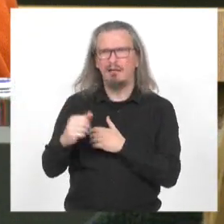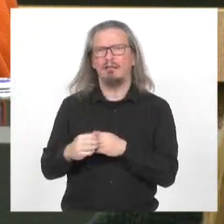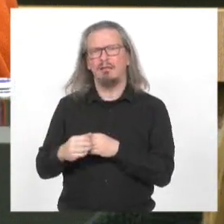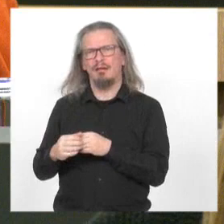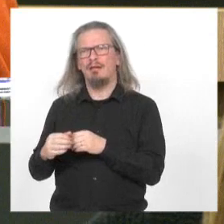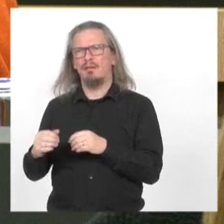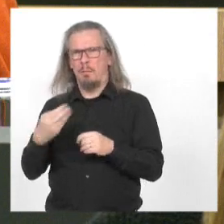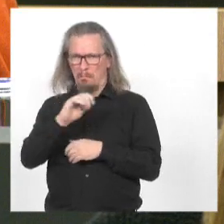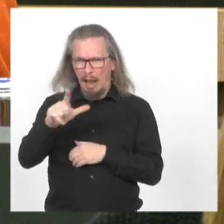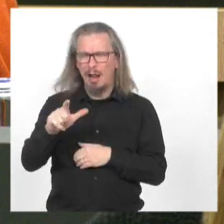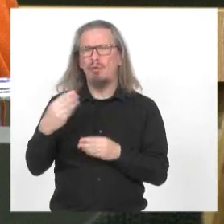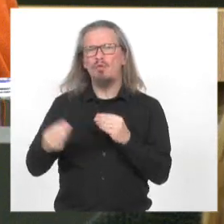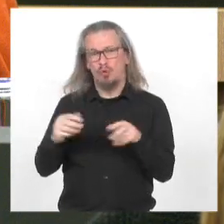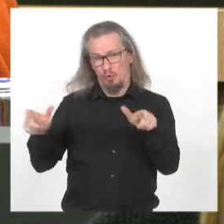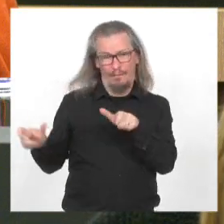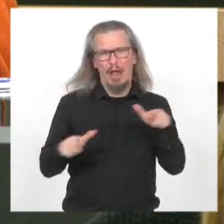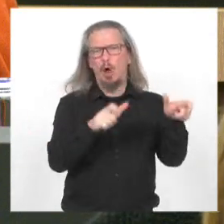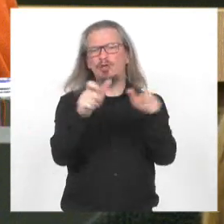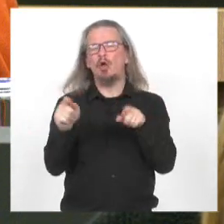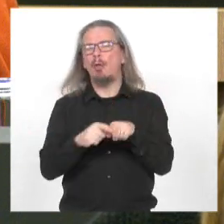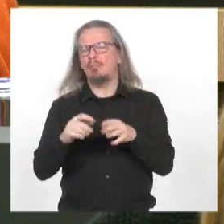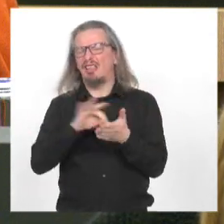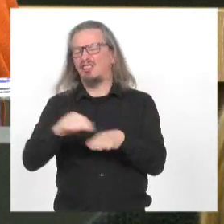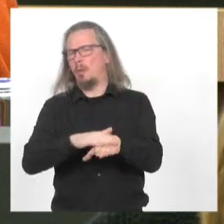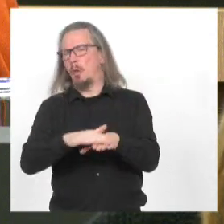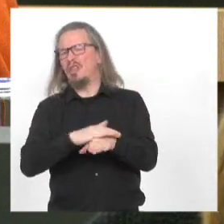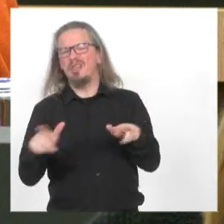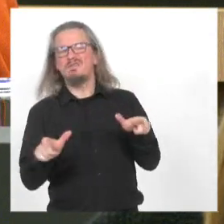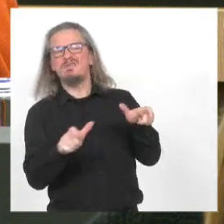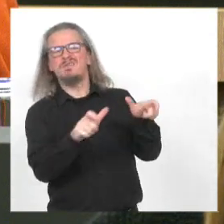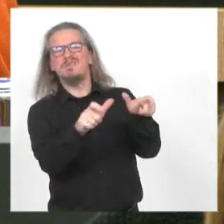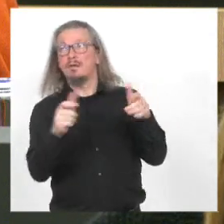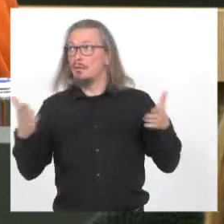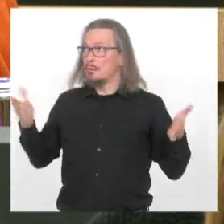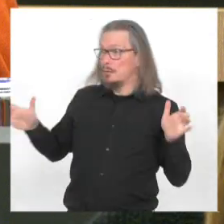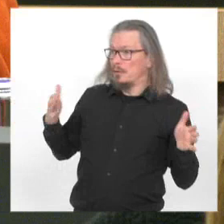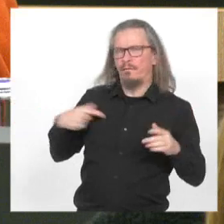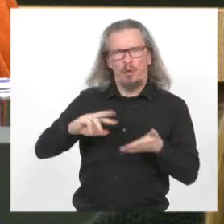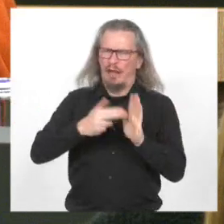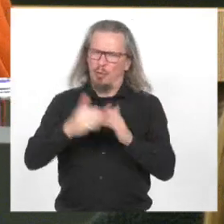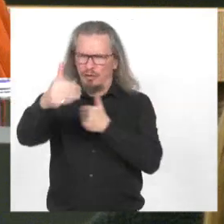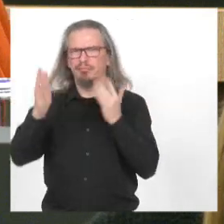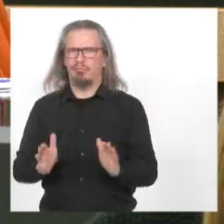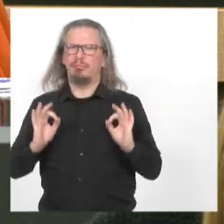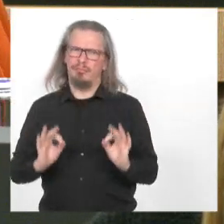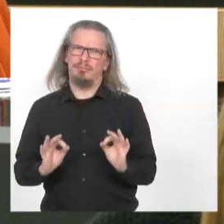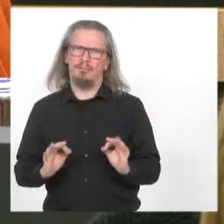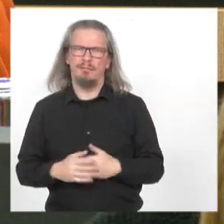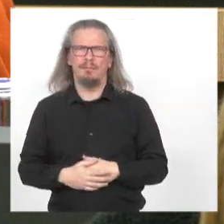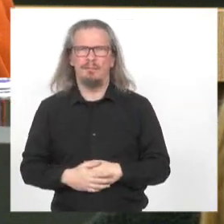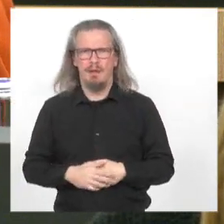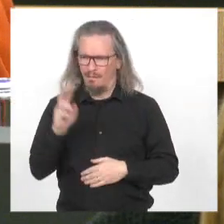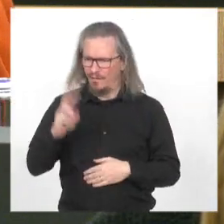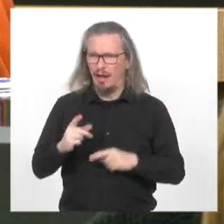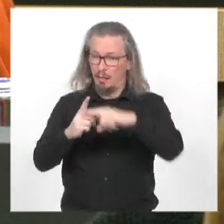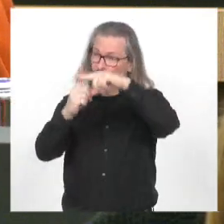MEL, où la surveillance est utilisée comme une stratégie politique, nous devons encadrer ces technologies. Tous cobayes demain de ce traitement